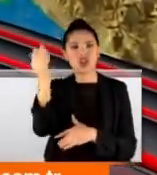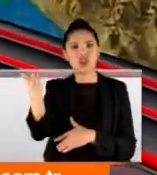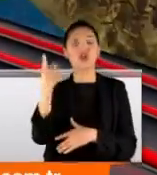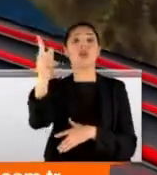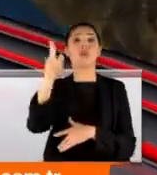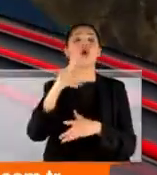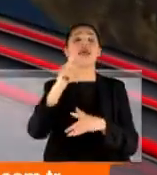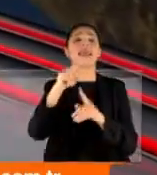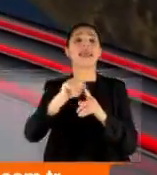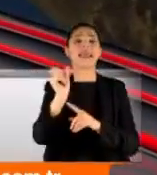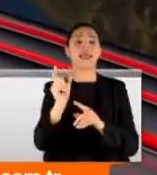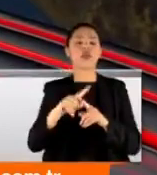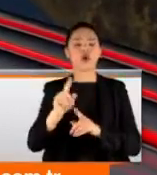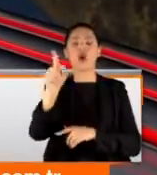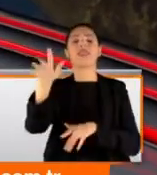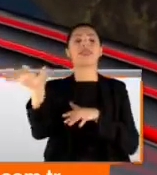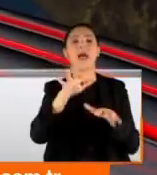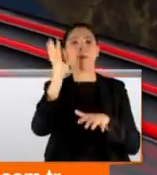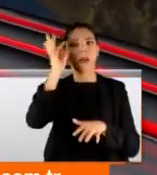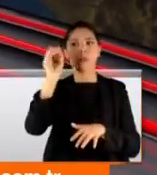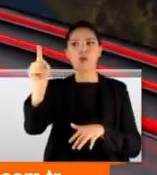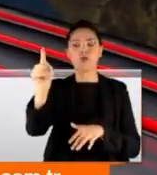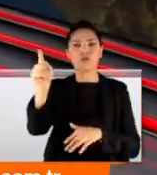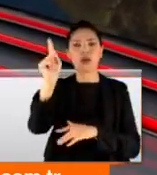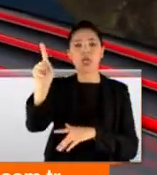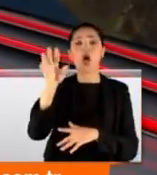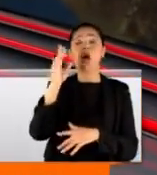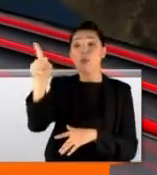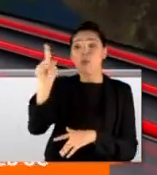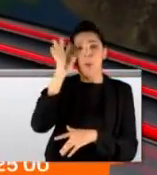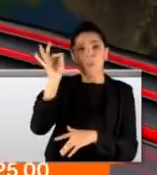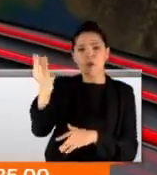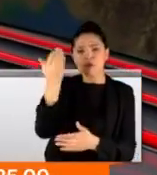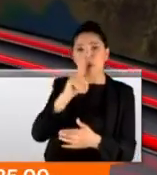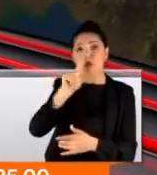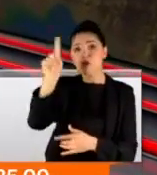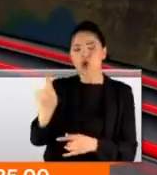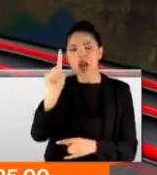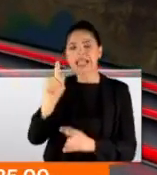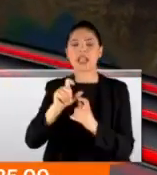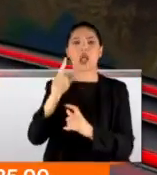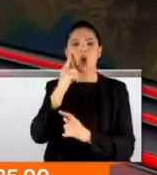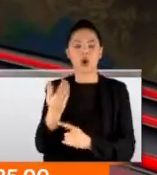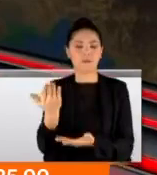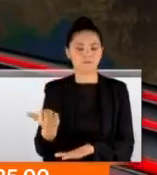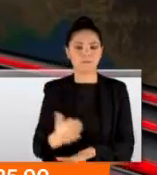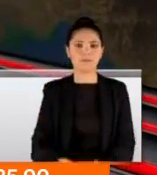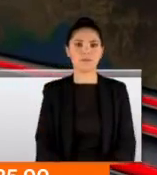Jeoloji Mühendisliği'nden deprem uzmanı. Işıl'cığım, ben sözü bırakayım. Hemen hocamıza sor lütfen sorunu, ilk sorunu.